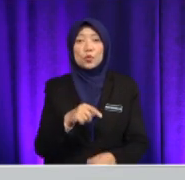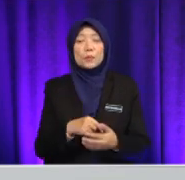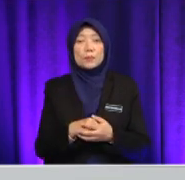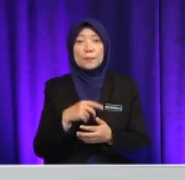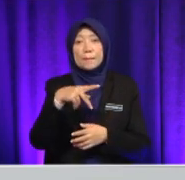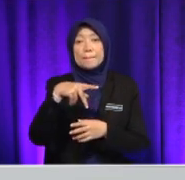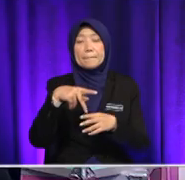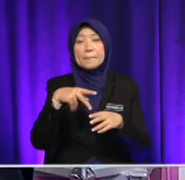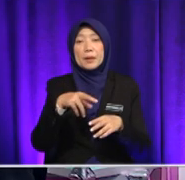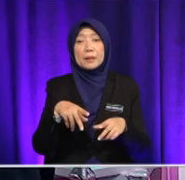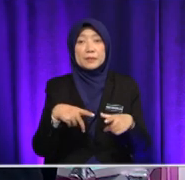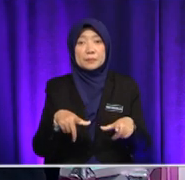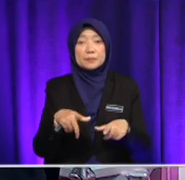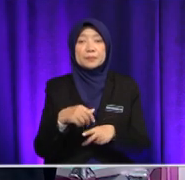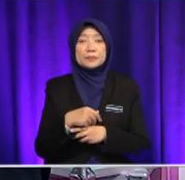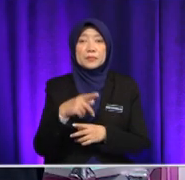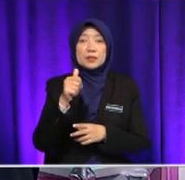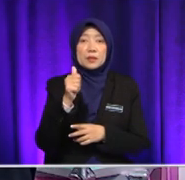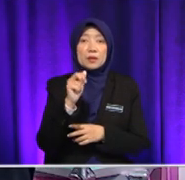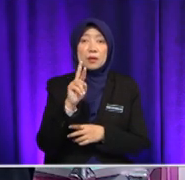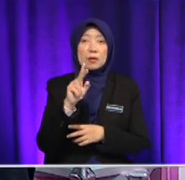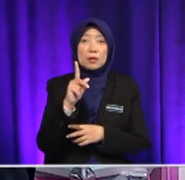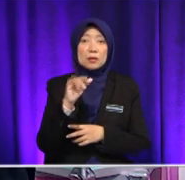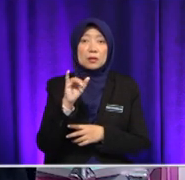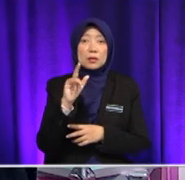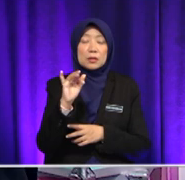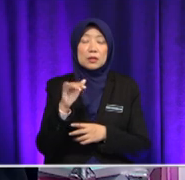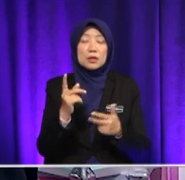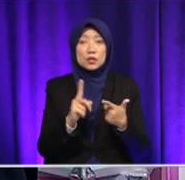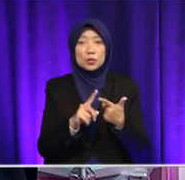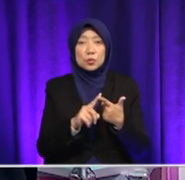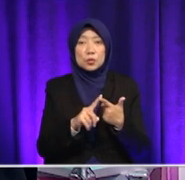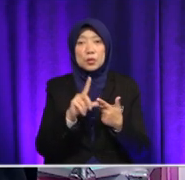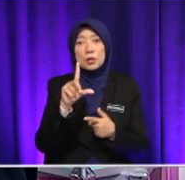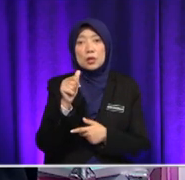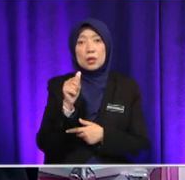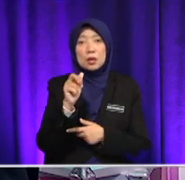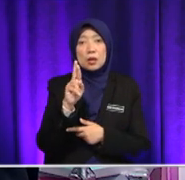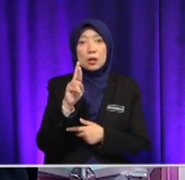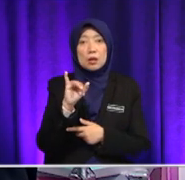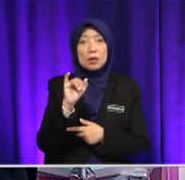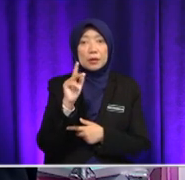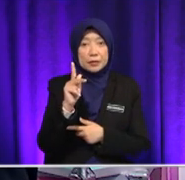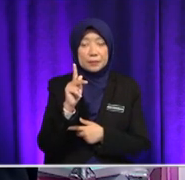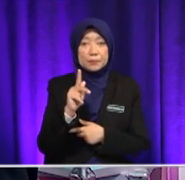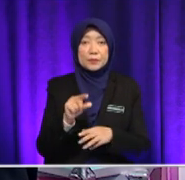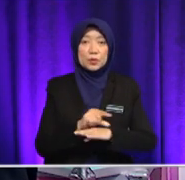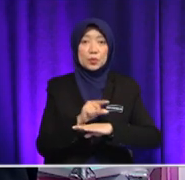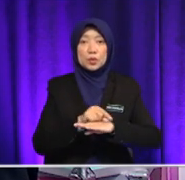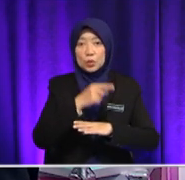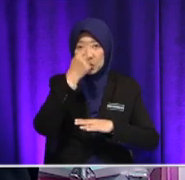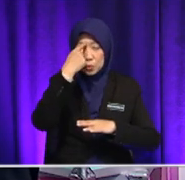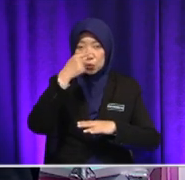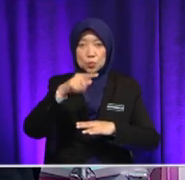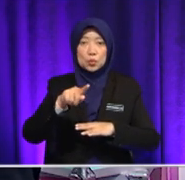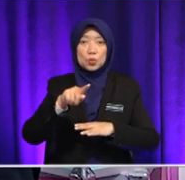Kemudian yang kedua mereka bentuk papan lari Oke Papa tanda lari nih biasanya digunakan untuk